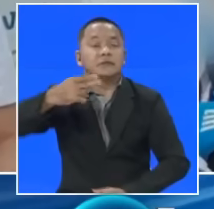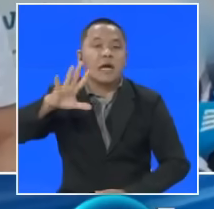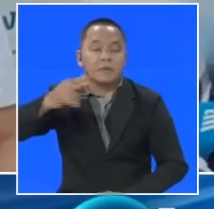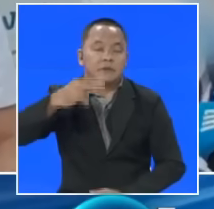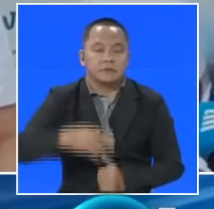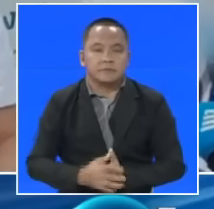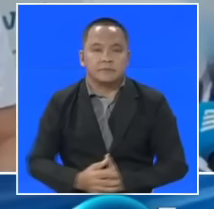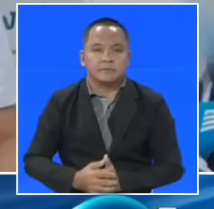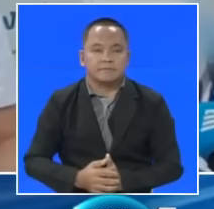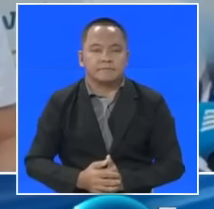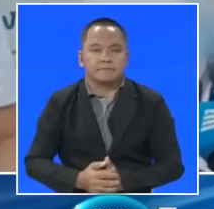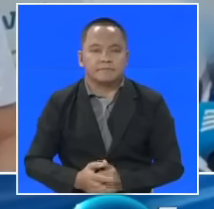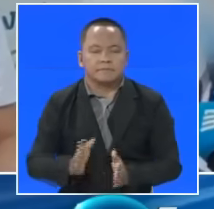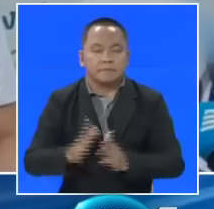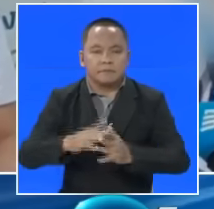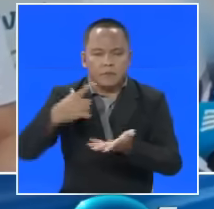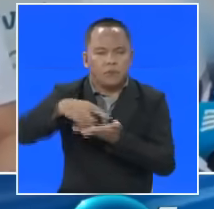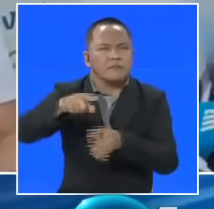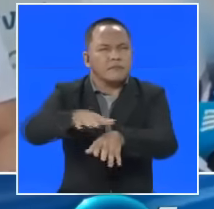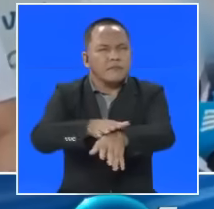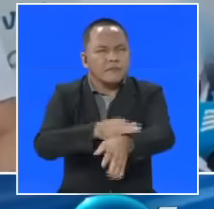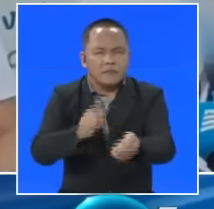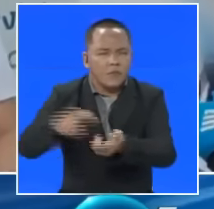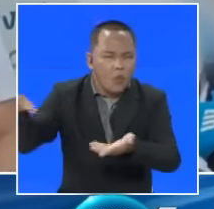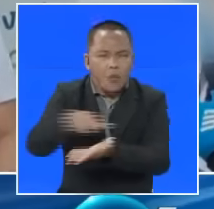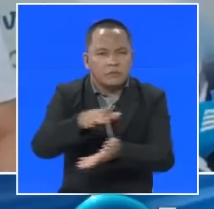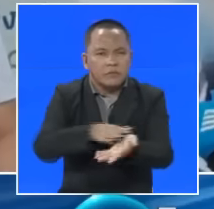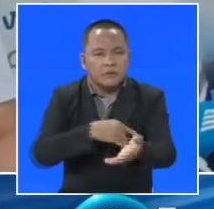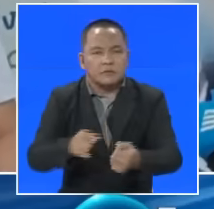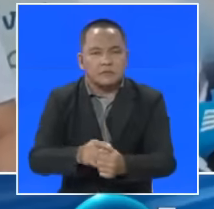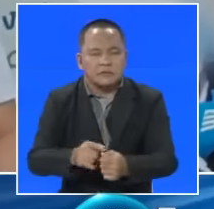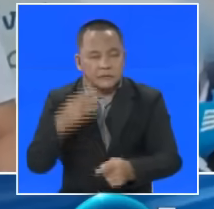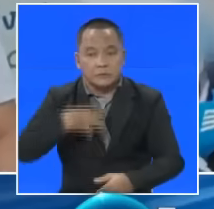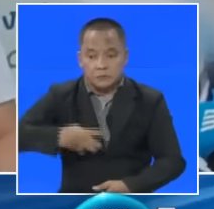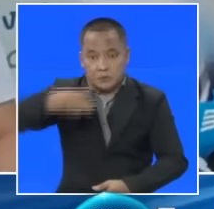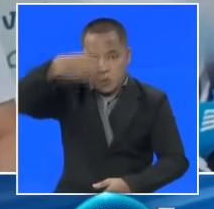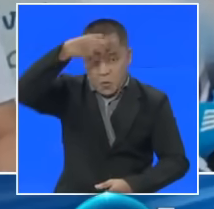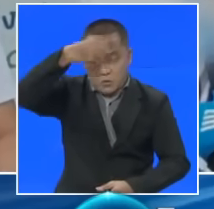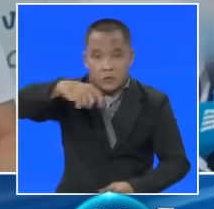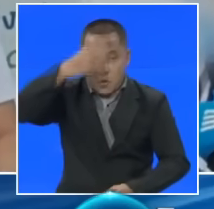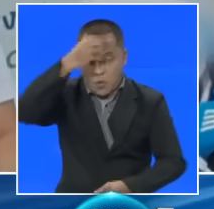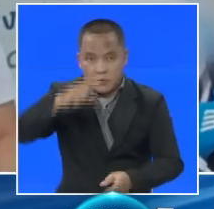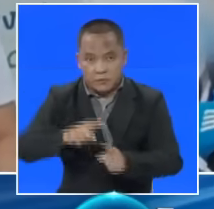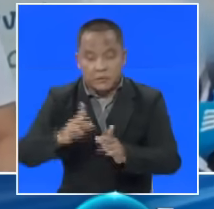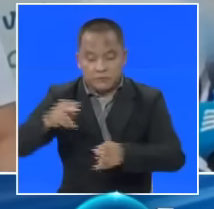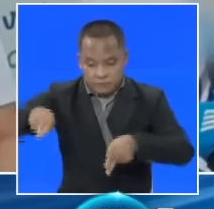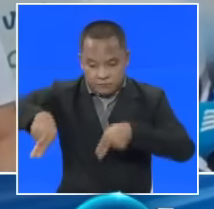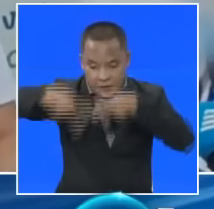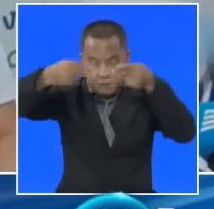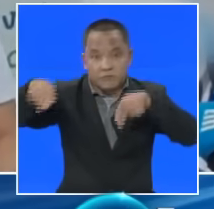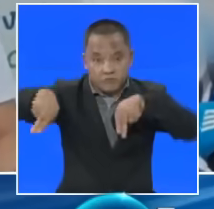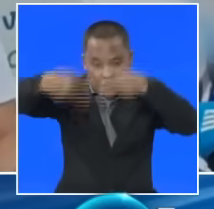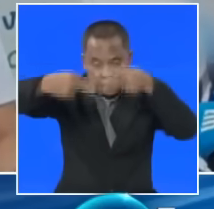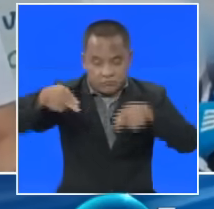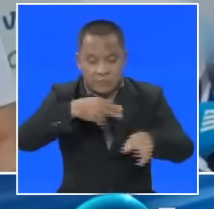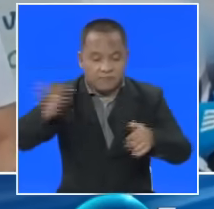ครับแล้วเหมือนว่าโอนช้าหรือว่าแล้วเขาก็เลยโมโหเขาก็เลยเปิดกล้องให้พี่สาวเห็นแล้